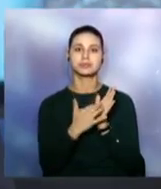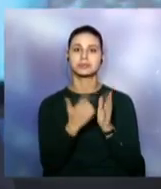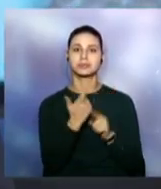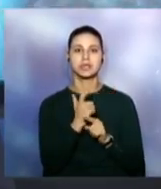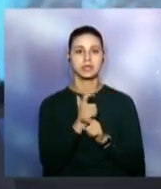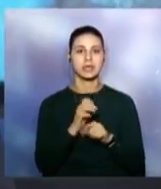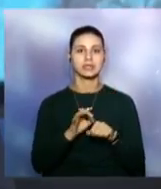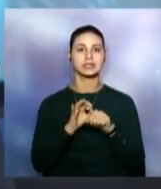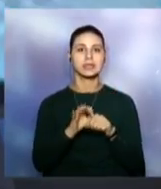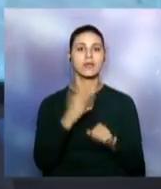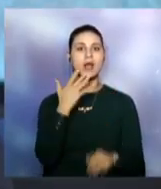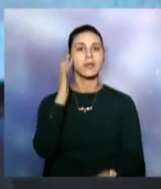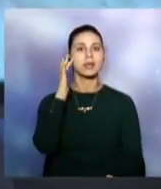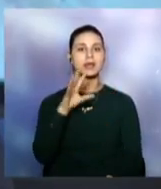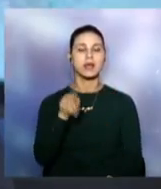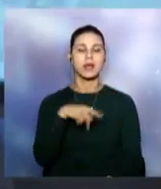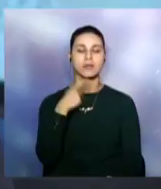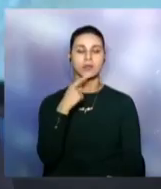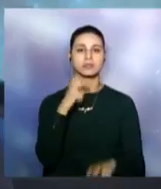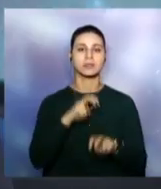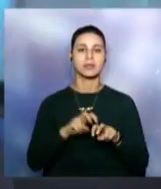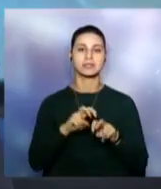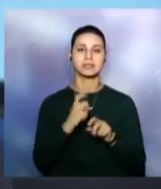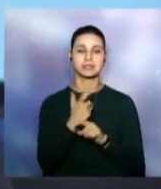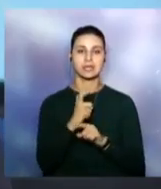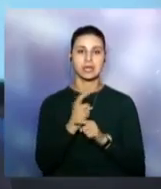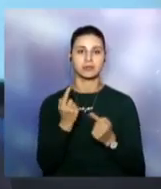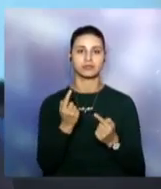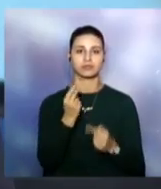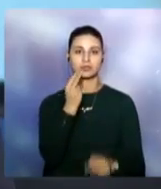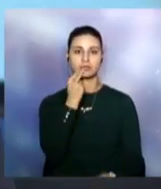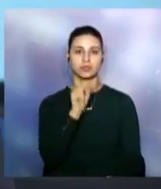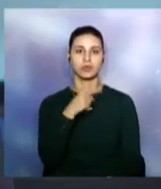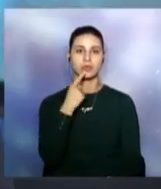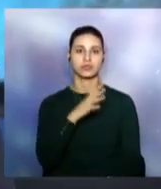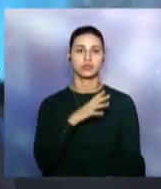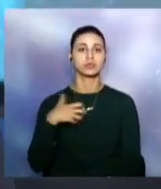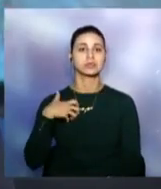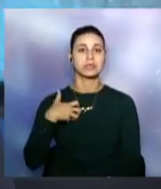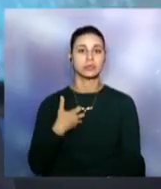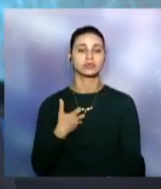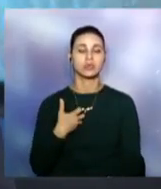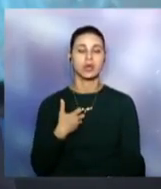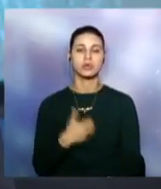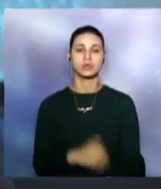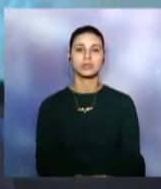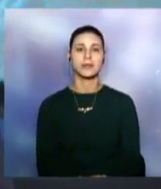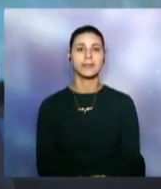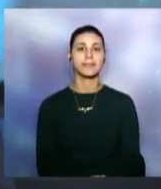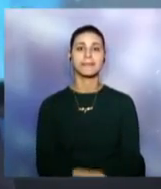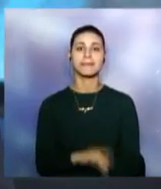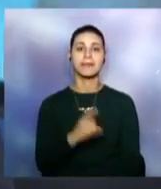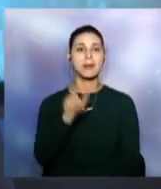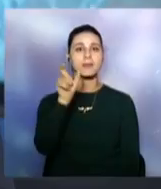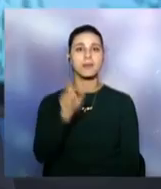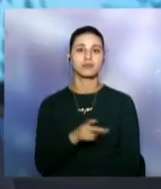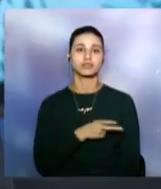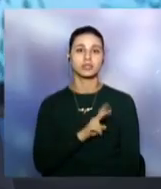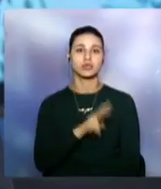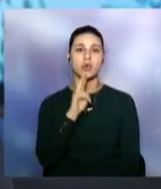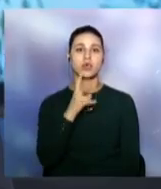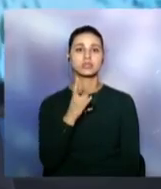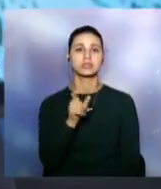საკმაოდ წამყვან ქვეყნებში, რომელთა მედიცინა საკმაოდ მაღალ დონეზეა, სამწუხაროდ პაციენტი გარდაცვლილი 2 წლის